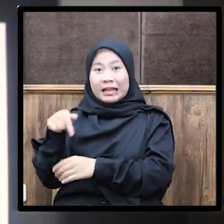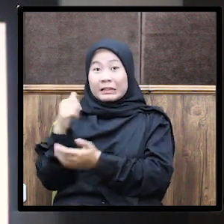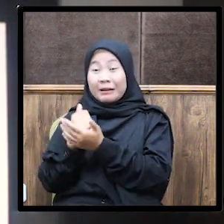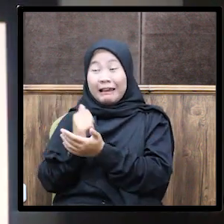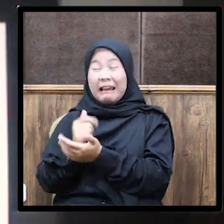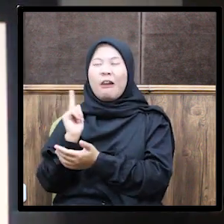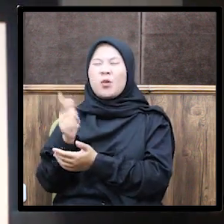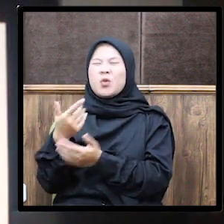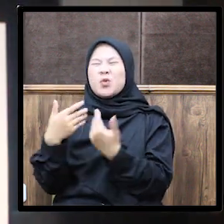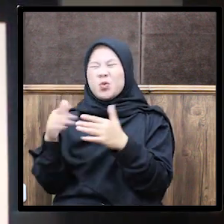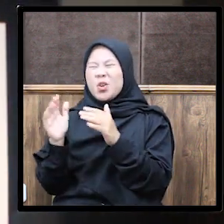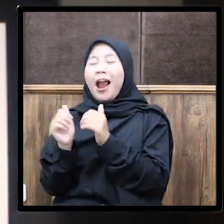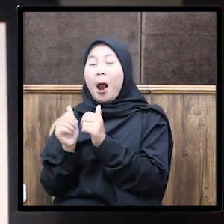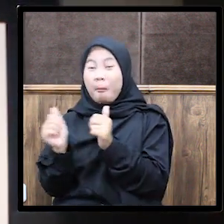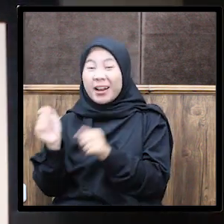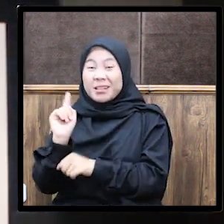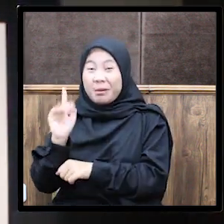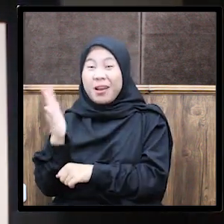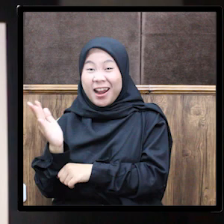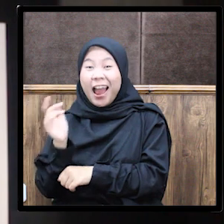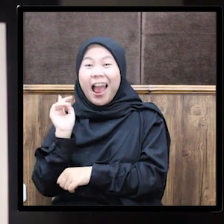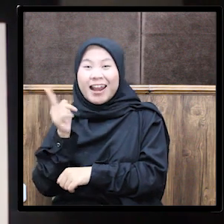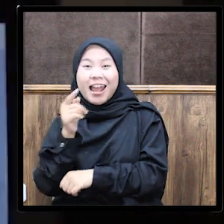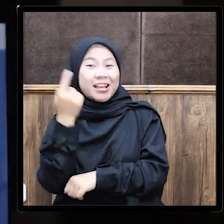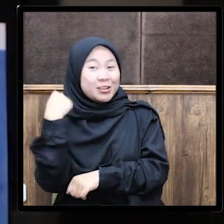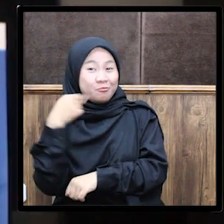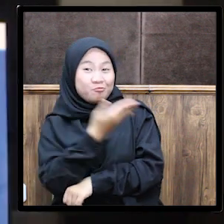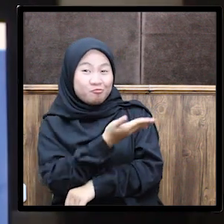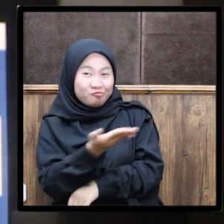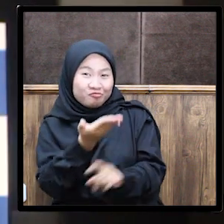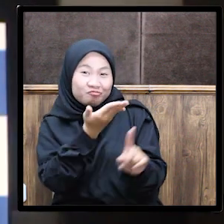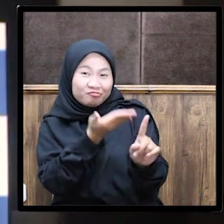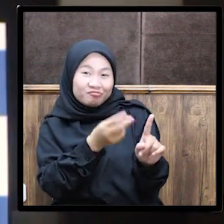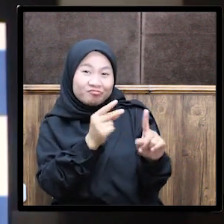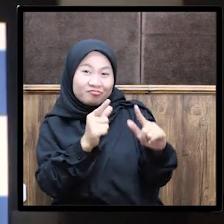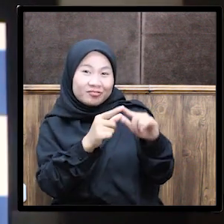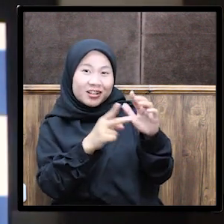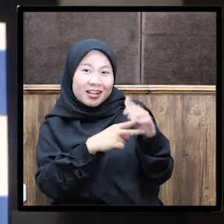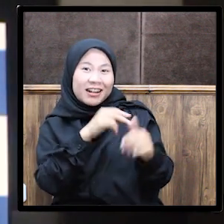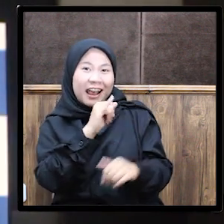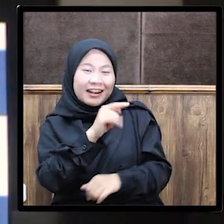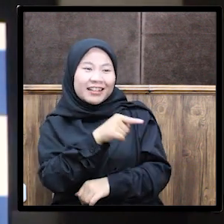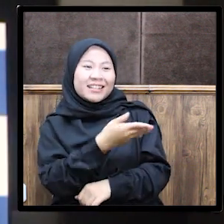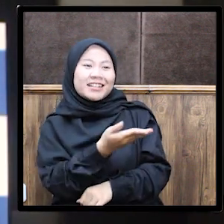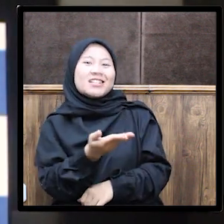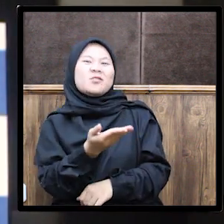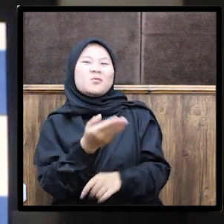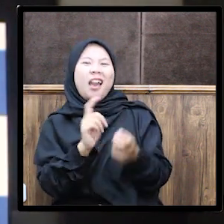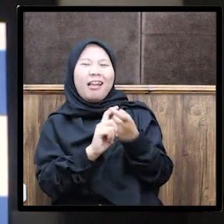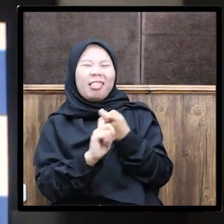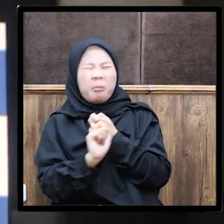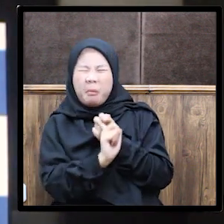Rani. Mbak Rani ini teman demo dari 20 tahun yang lalu.